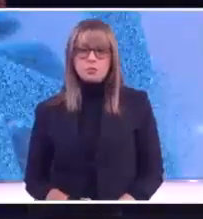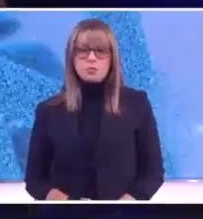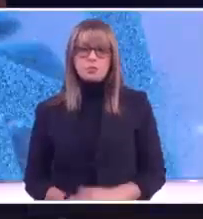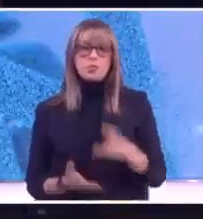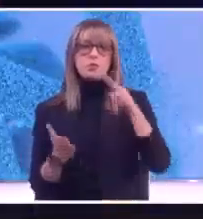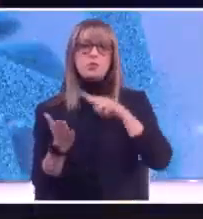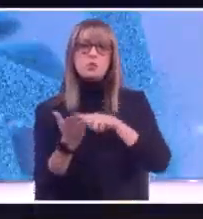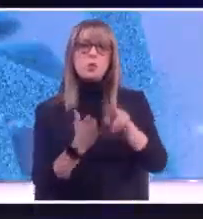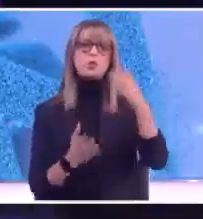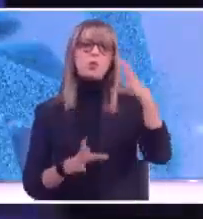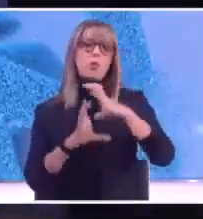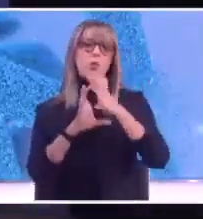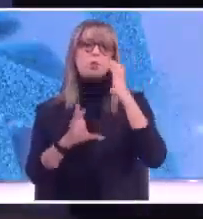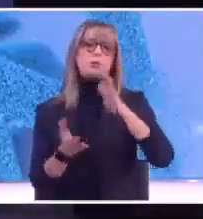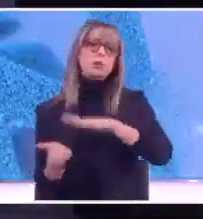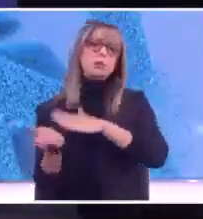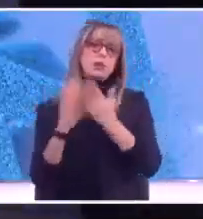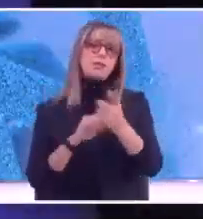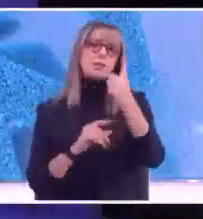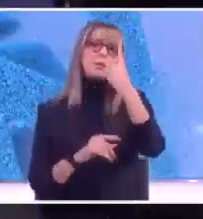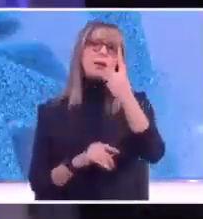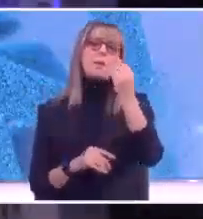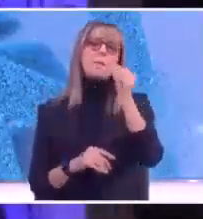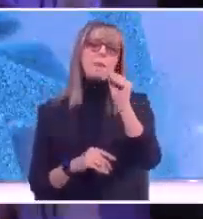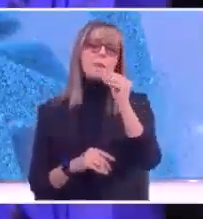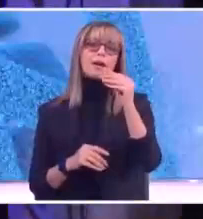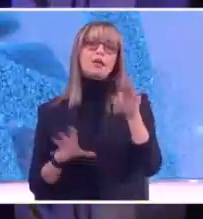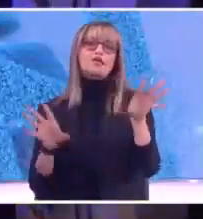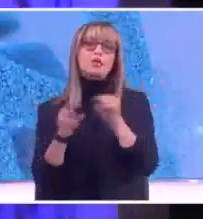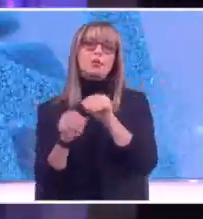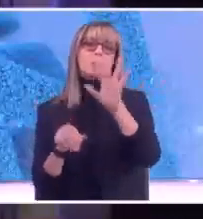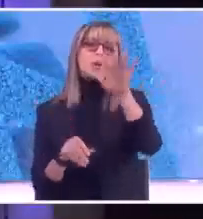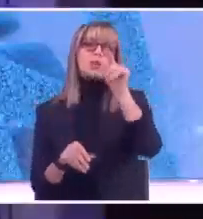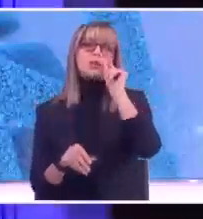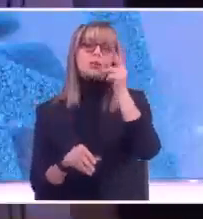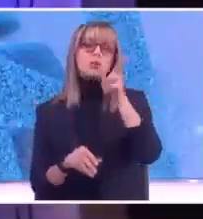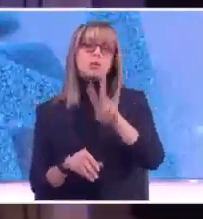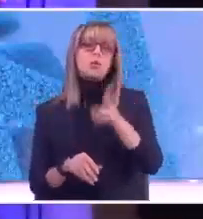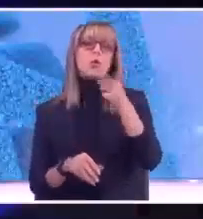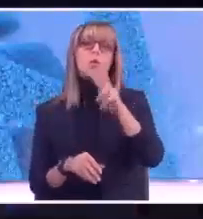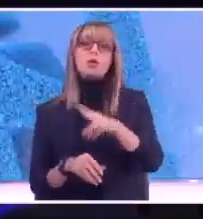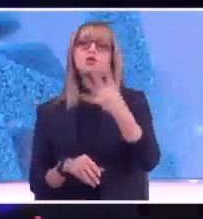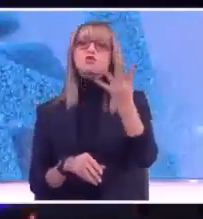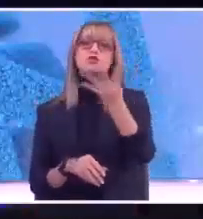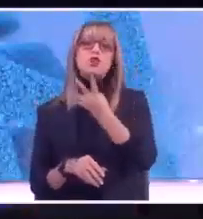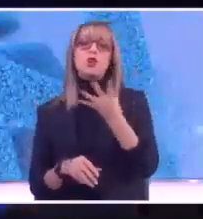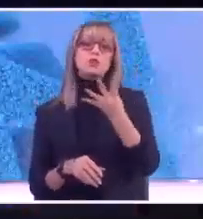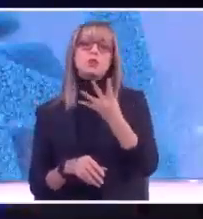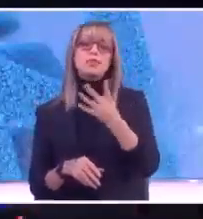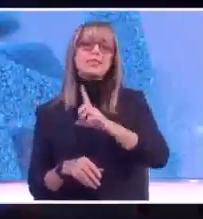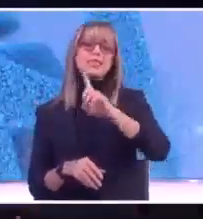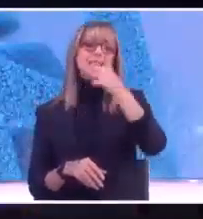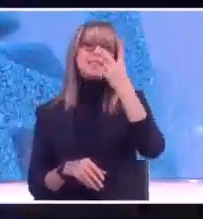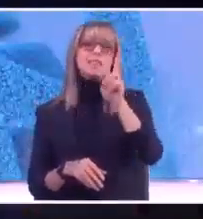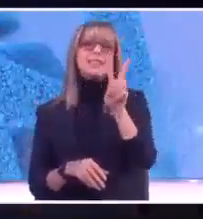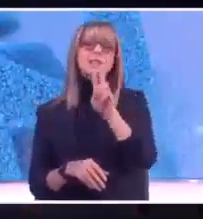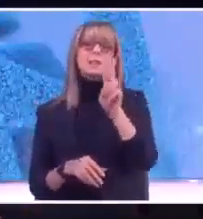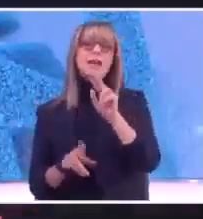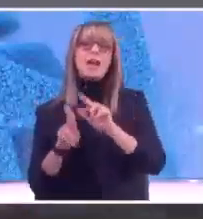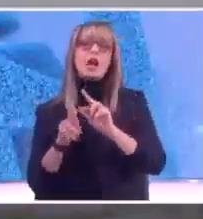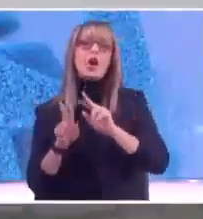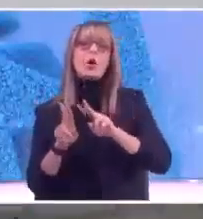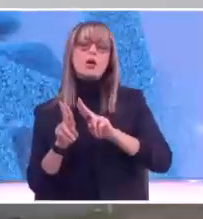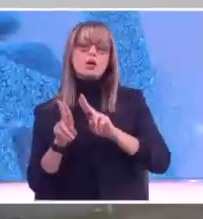Yolcu otobüsü devrildi, biri bebek, 5 kişi yaşamını yitirdi. Ölenlerden 4'ü sadece 20 kilometre